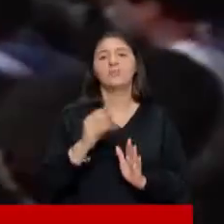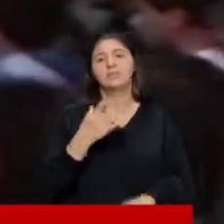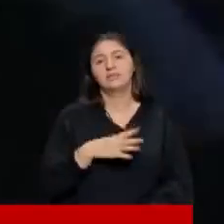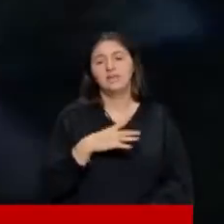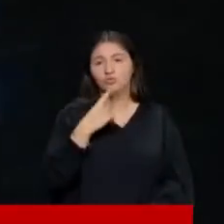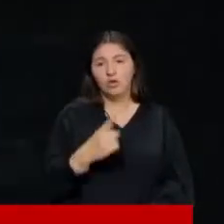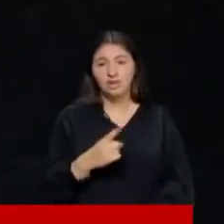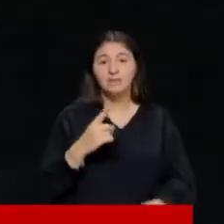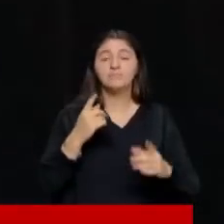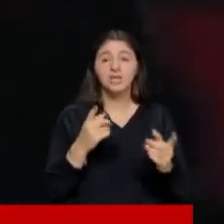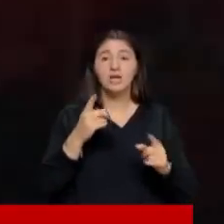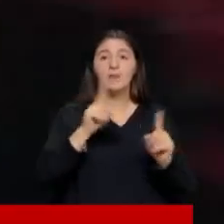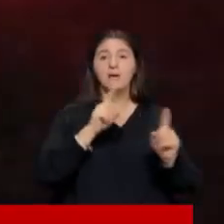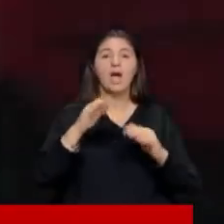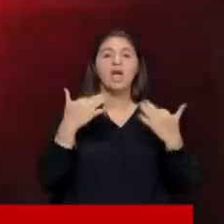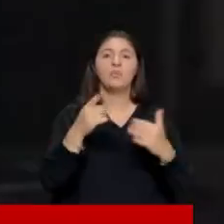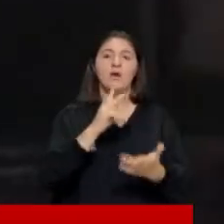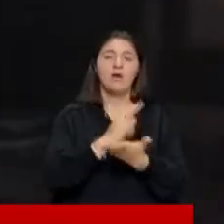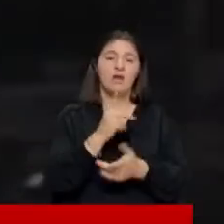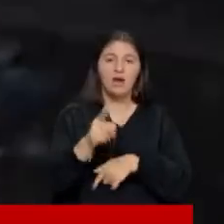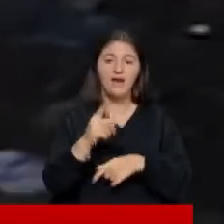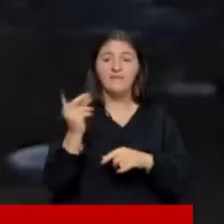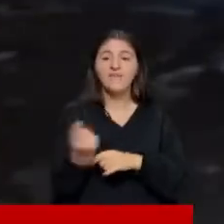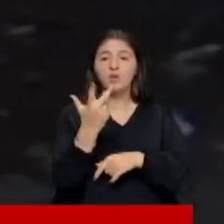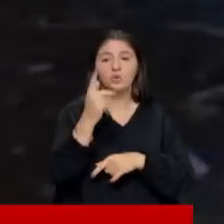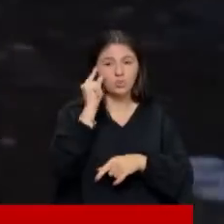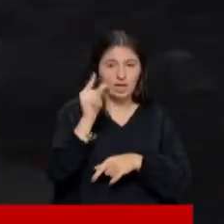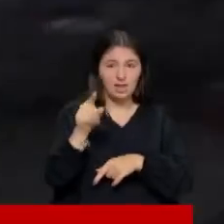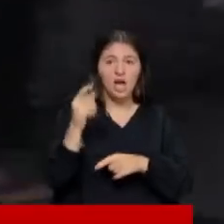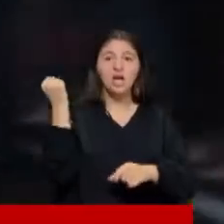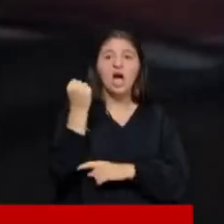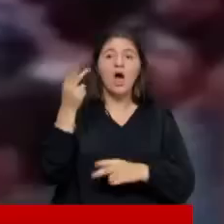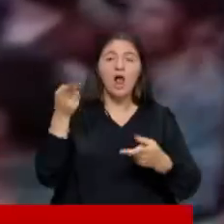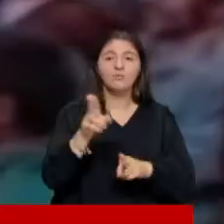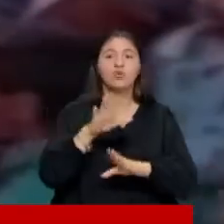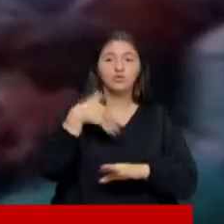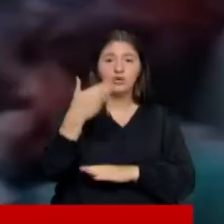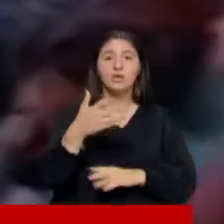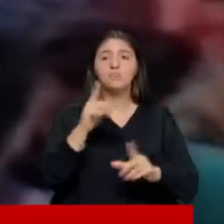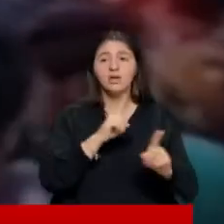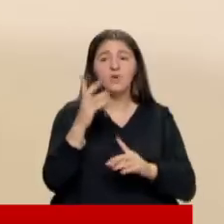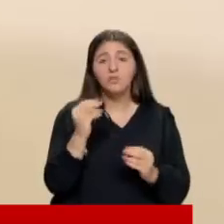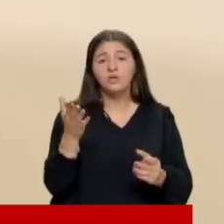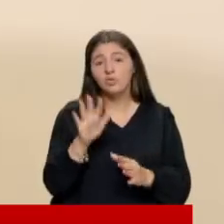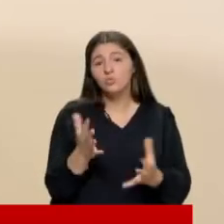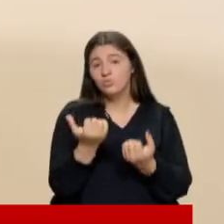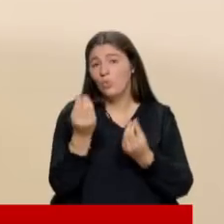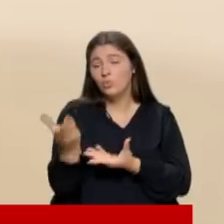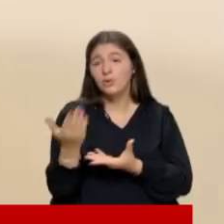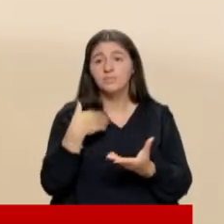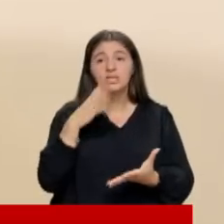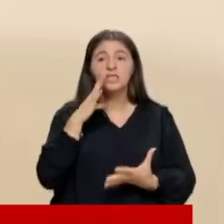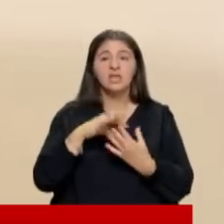istedi mahkeme heyeti de bu yönde karar verdi firari 3 sanık katliam sonrası yargılanmaktan Kurtulmuş oldu Biz